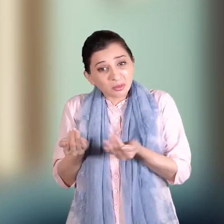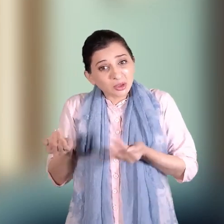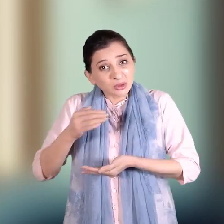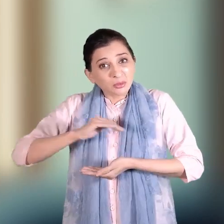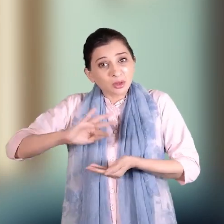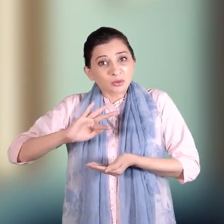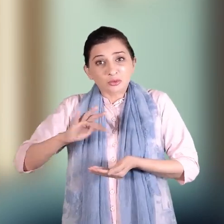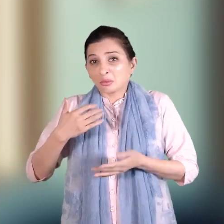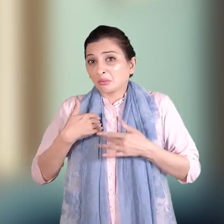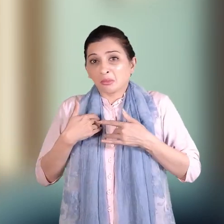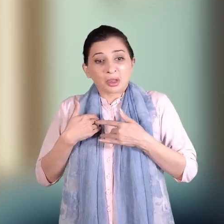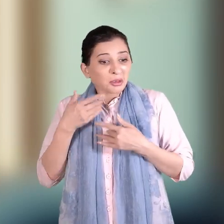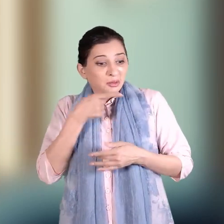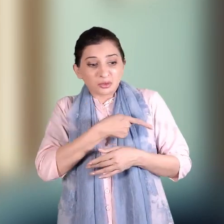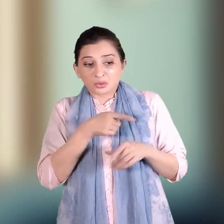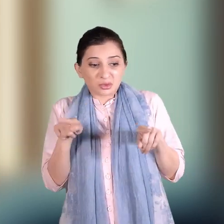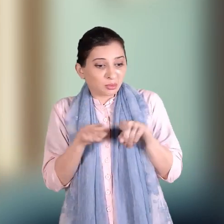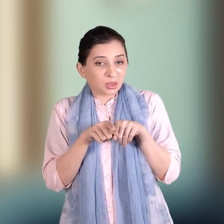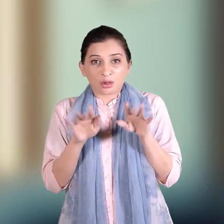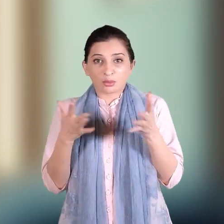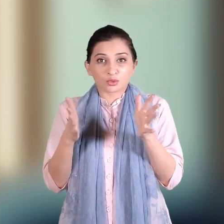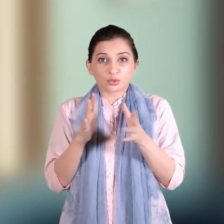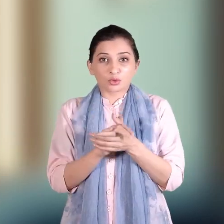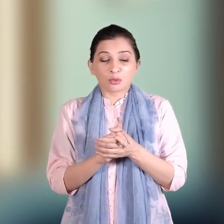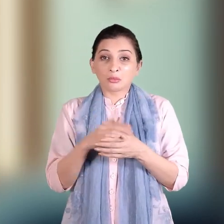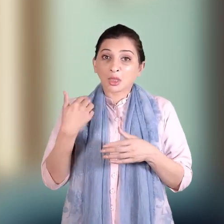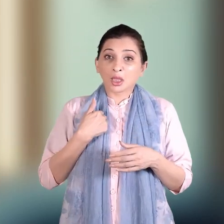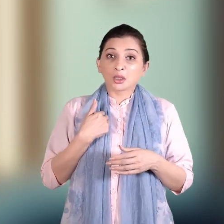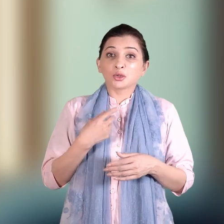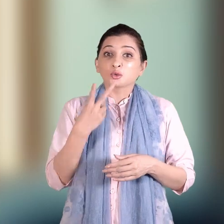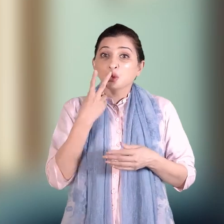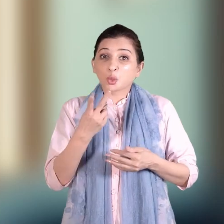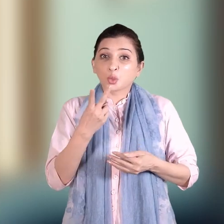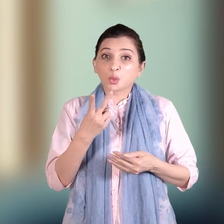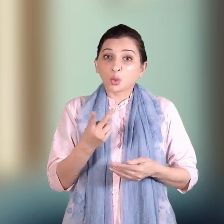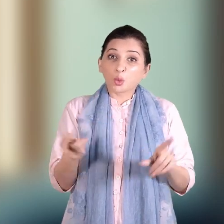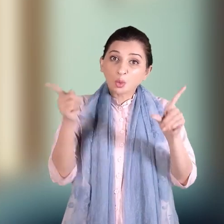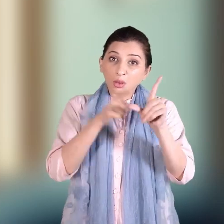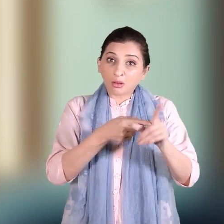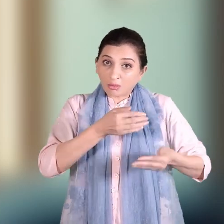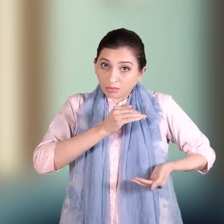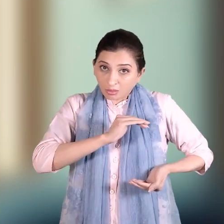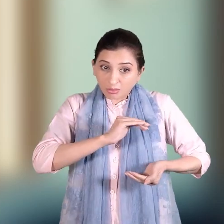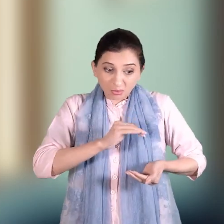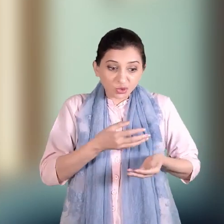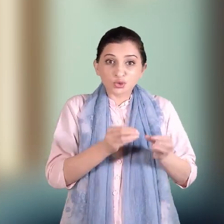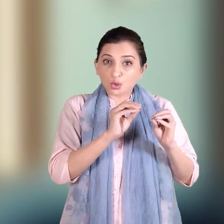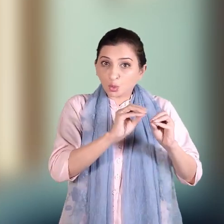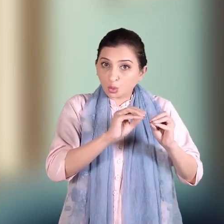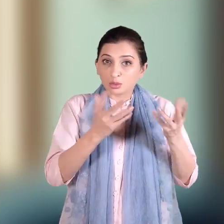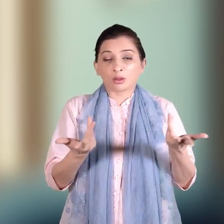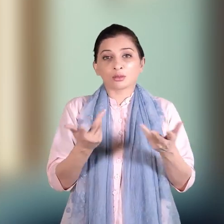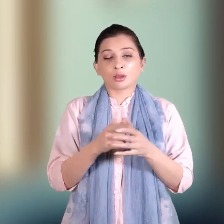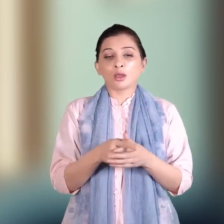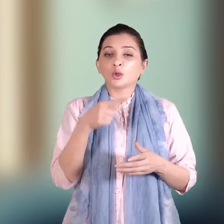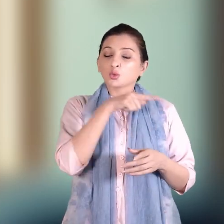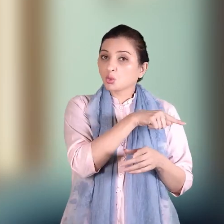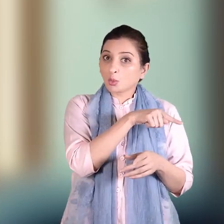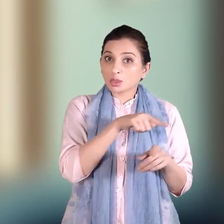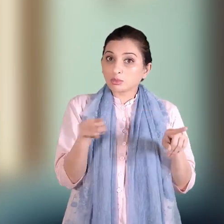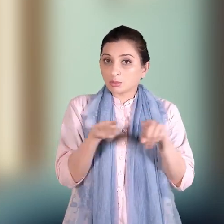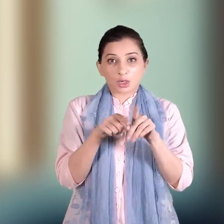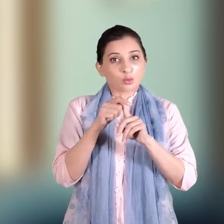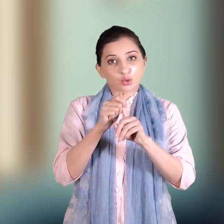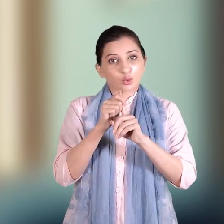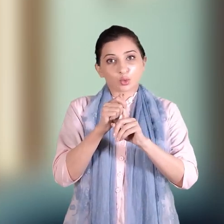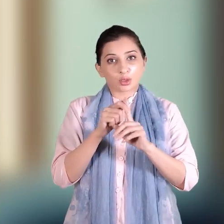कभी एपिड्यूरल ही नहीं लगवाया था, मैंने तो अपने बच्चे को 2 साल तक अपना दूध पिलाया था, तुमने भी अपना दूध पिलाना